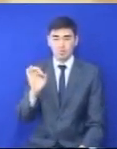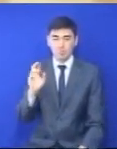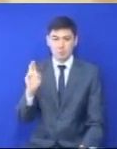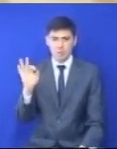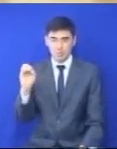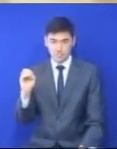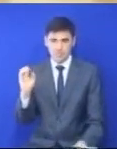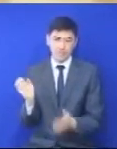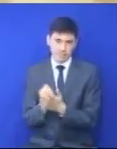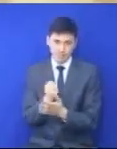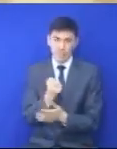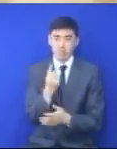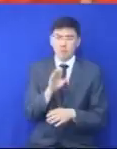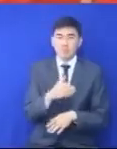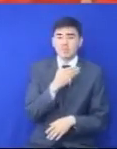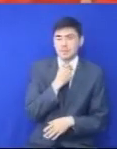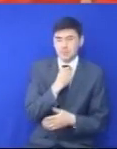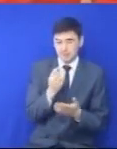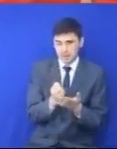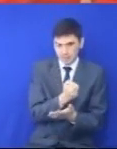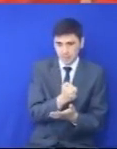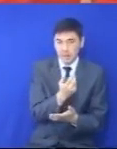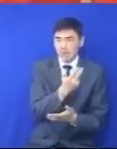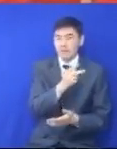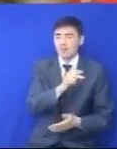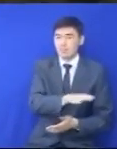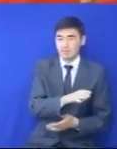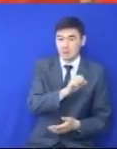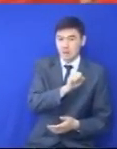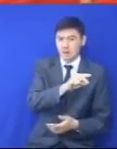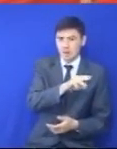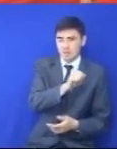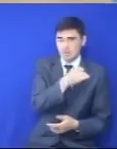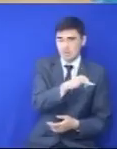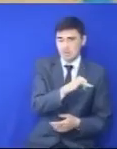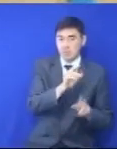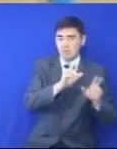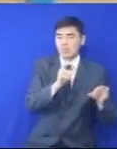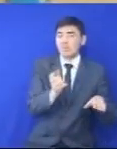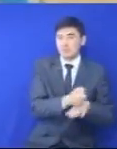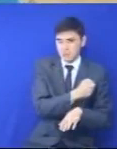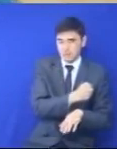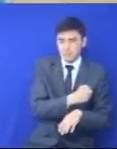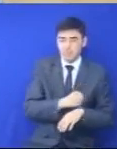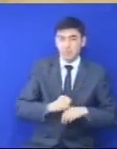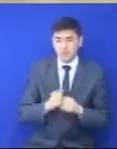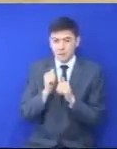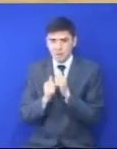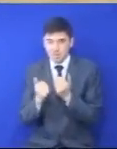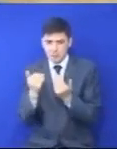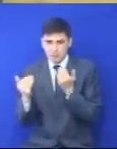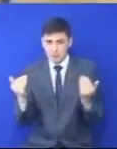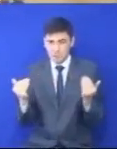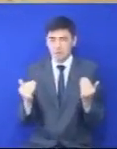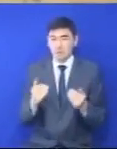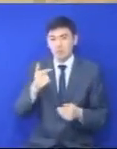командасы иеленді. Екінші орын семейліктердің еншісінде. Үшінші орынға Алтай өлкесінің волейболшылары табан тіреді. Жеңімпаздар мен